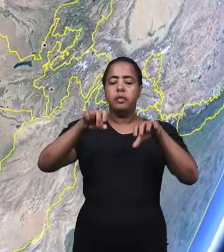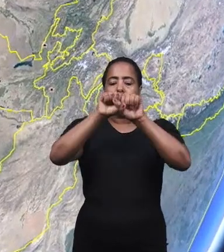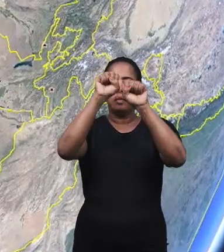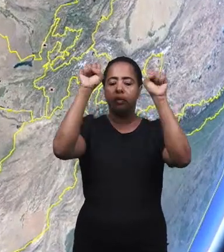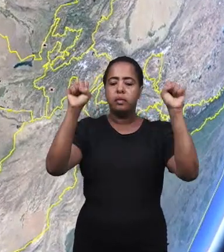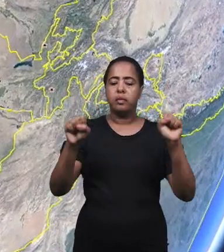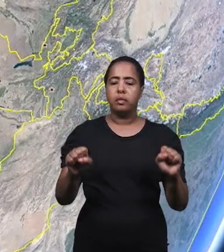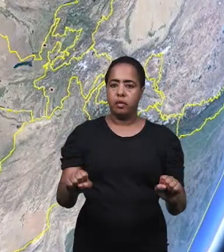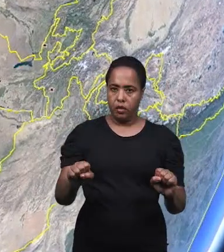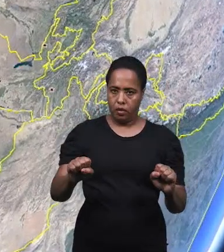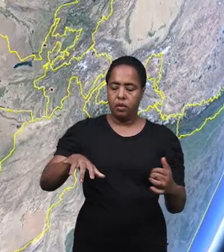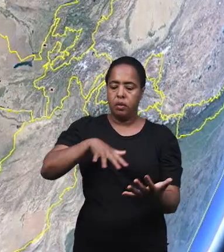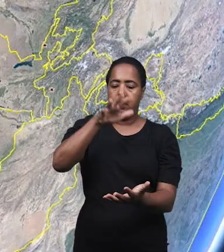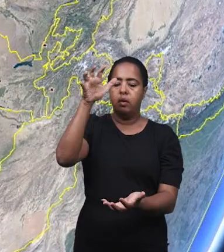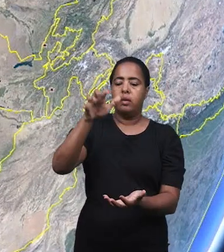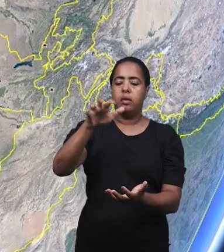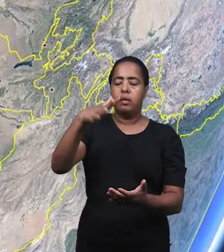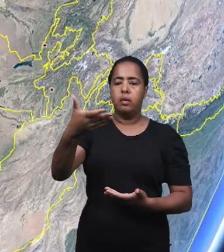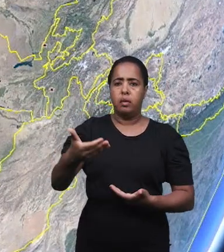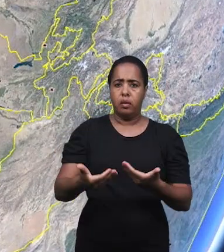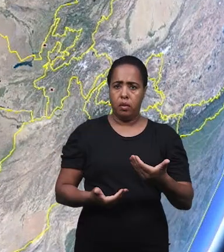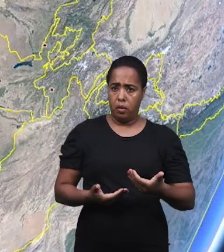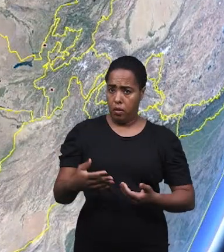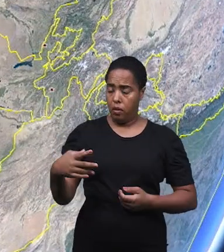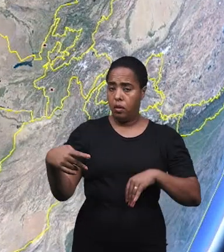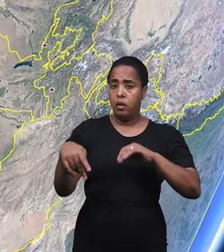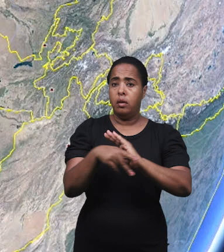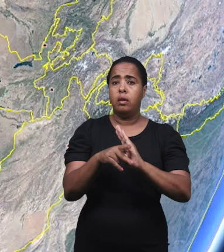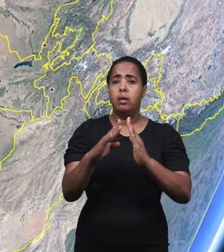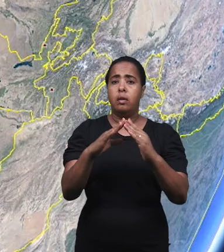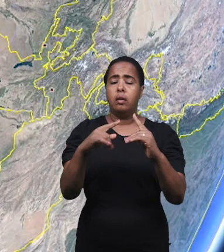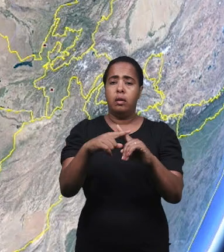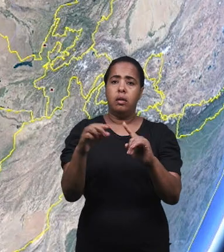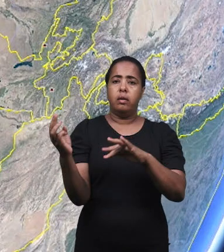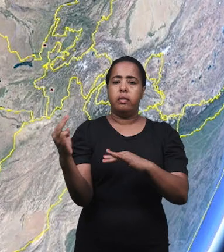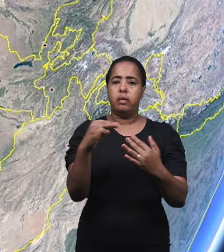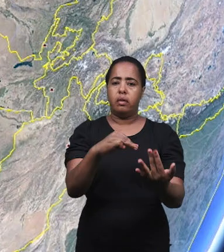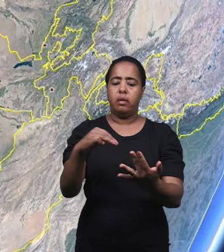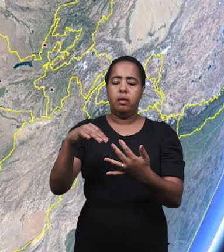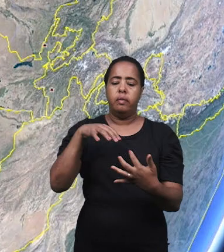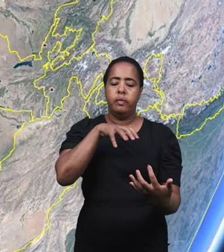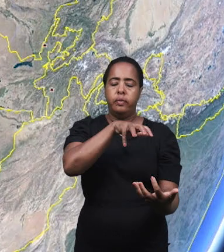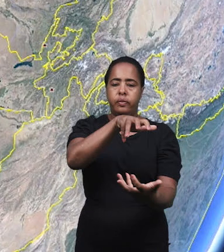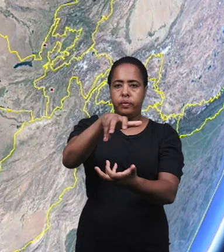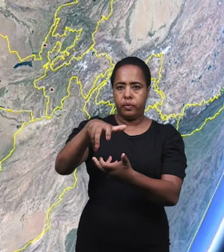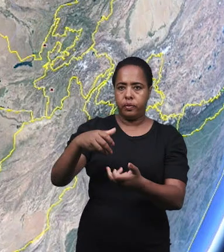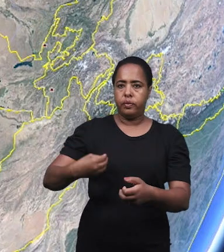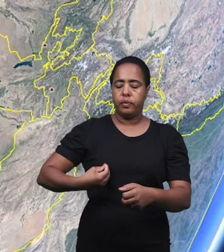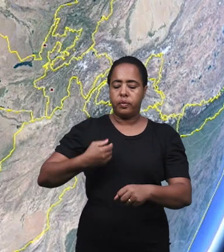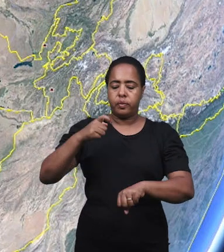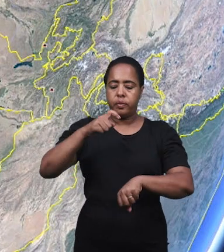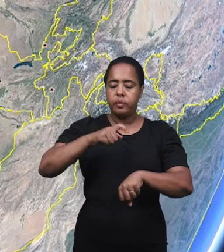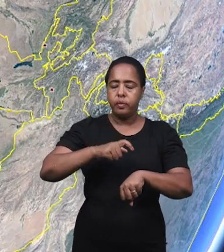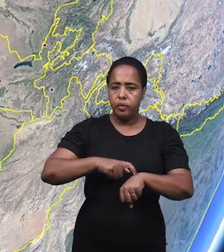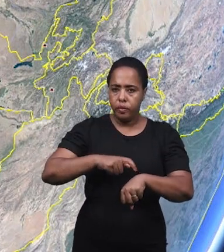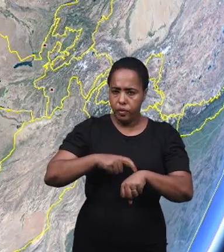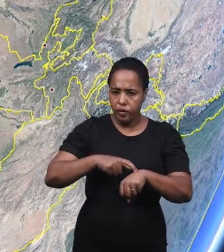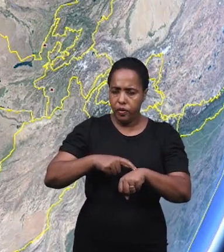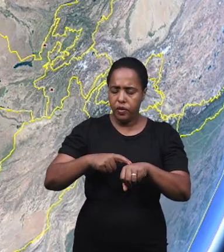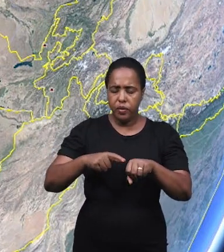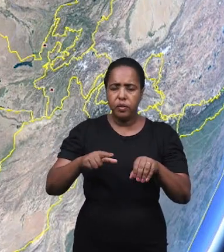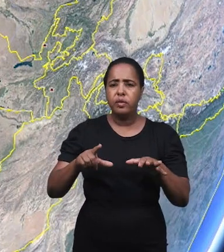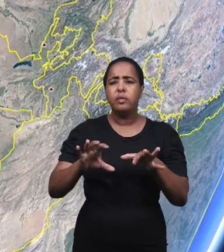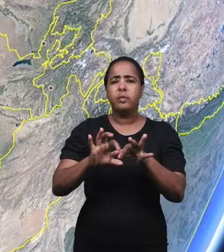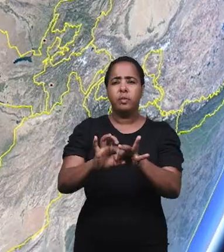même esprit. À travers le système de transmission, les membres de l'Église chrétienne Maranatha de toute la